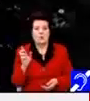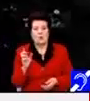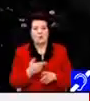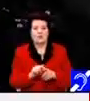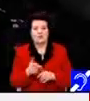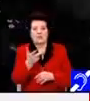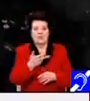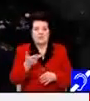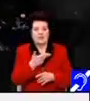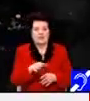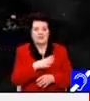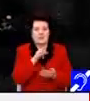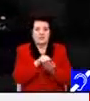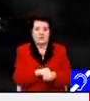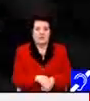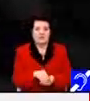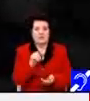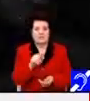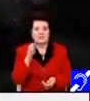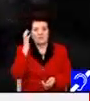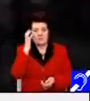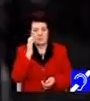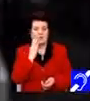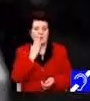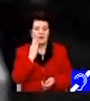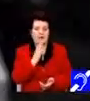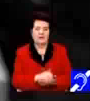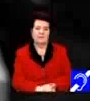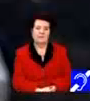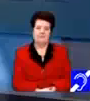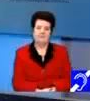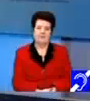ai familiei Bogos sunt înmormântați la cimitirul Cernica din România.